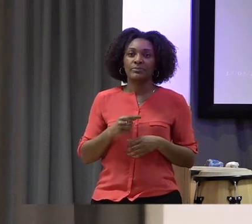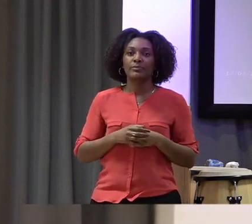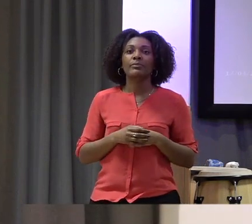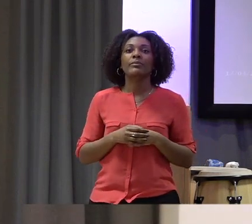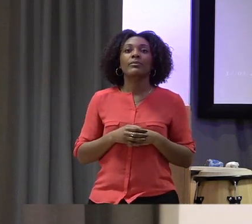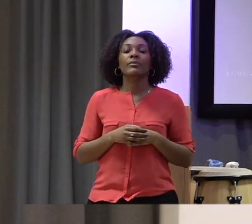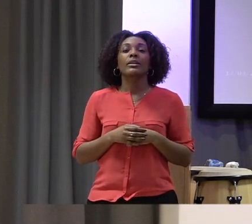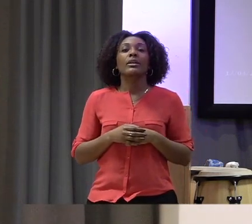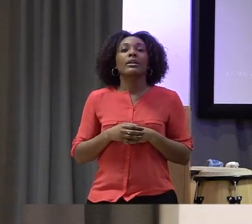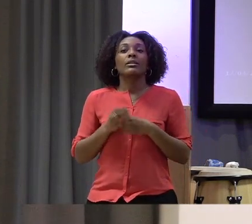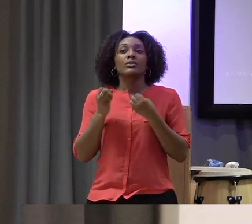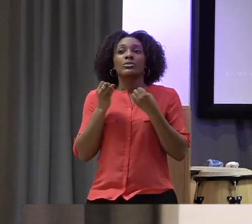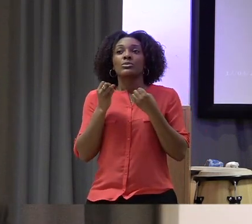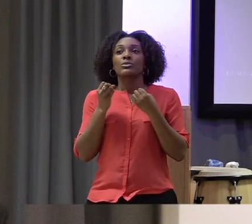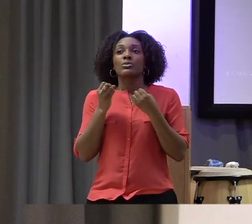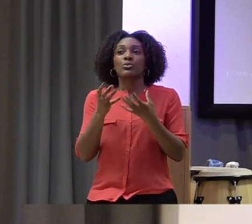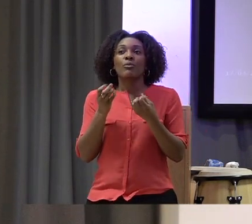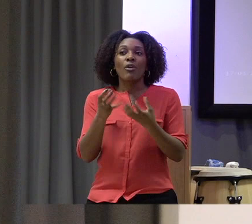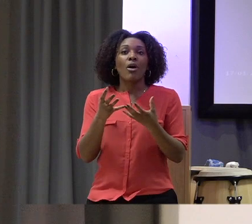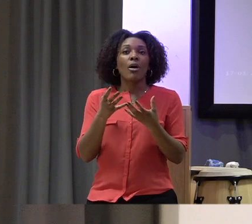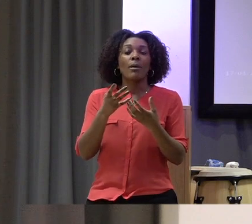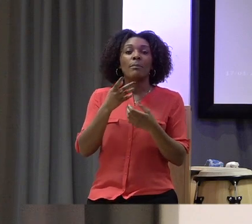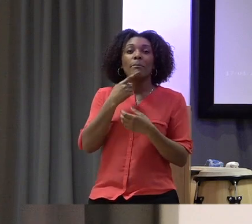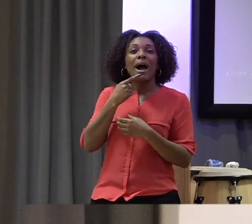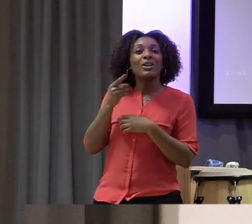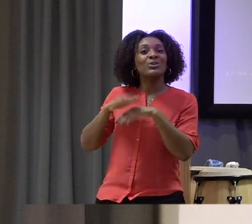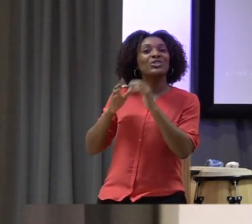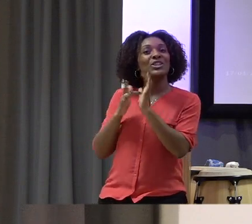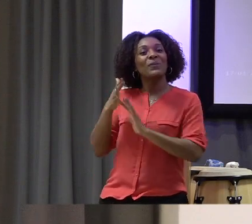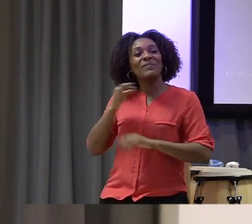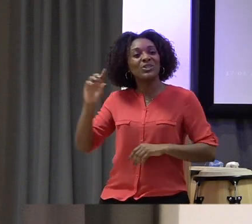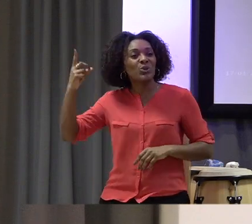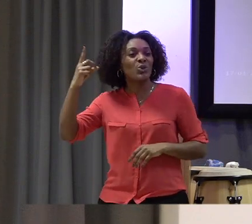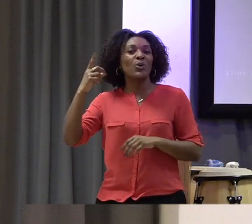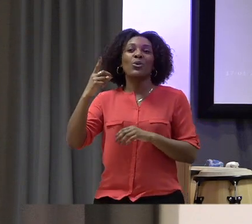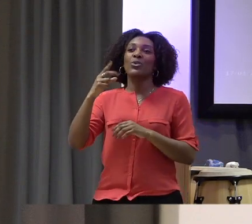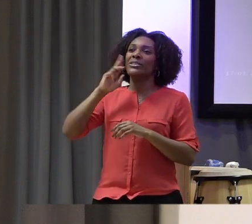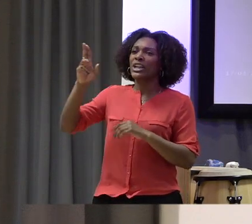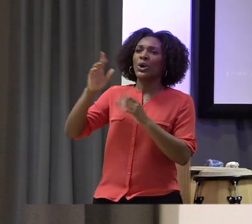Nous parlons souvent du Seigneur Jésus, Fils de Dieu, du Seigneur Tout-Puissant,